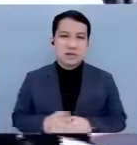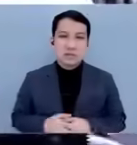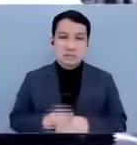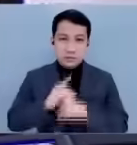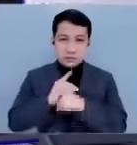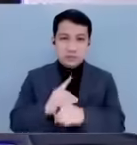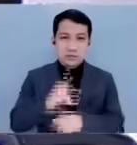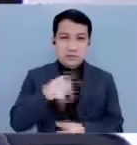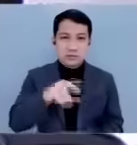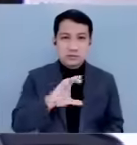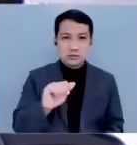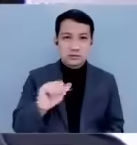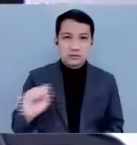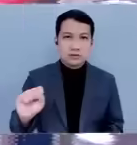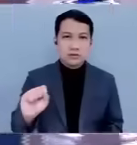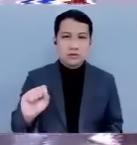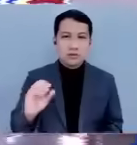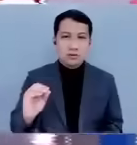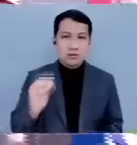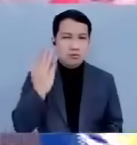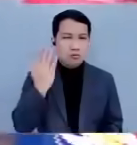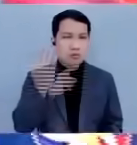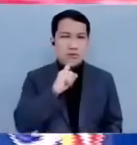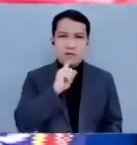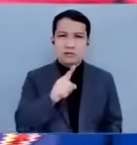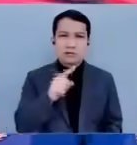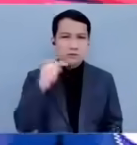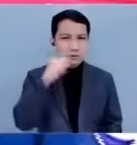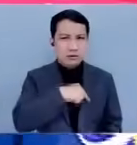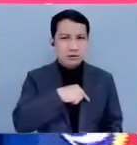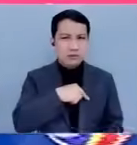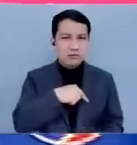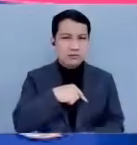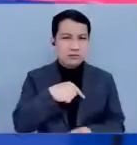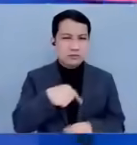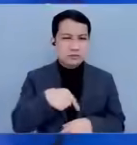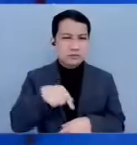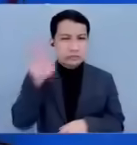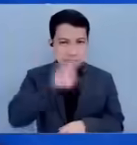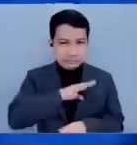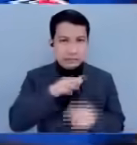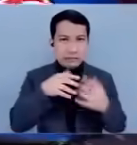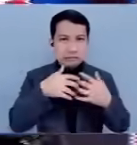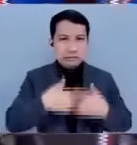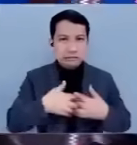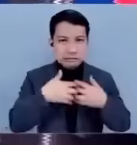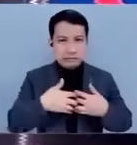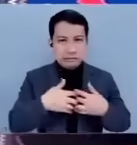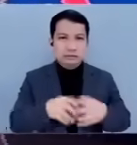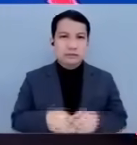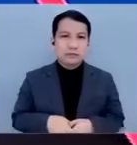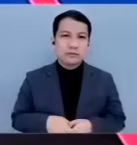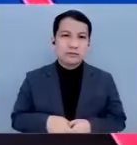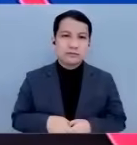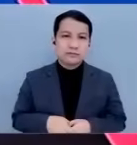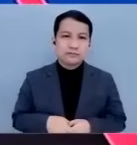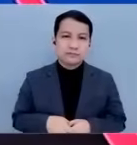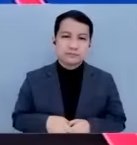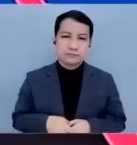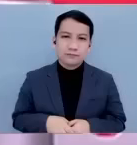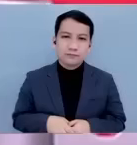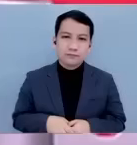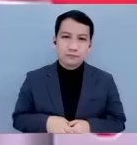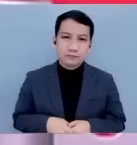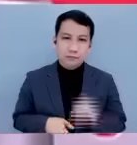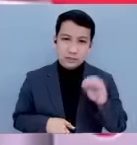PCSO, walang daya ang nangyari sa naturang 3D Lotto draw. Nag-malfunction lang daw talaga ang makina. Yung ball supposedly